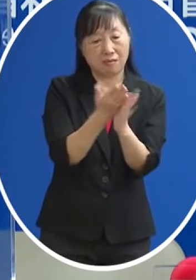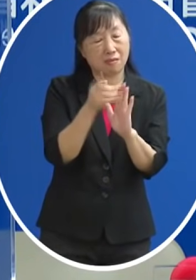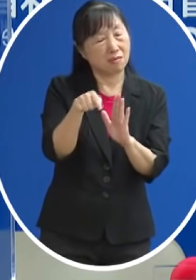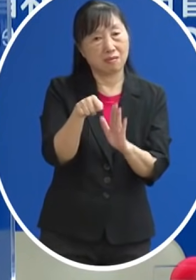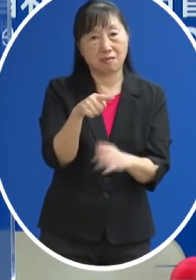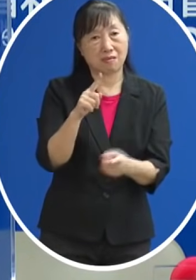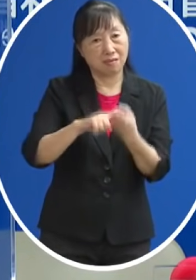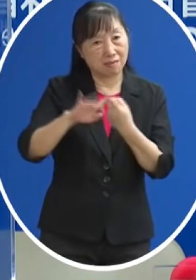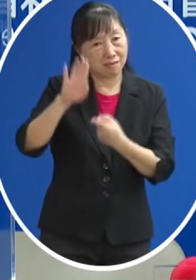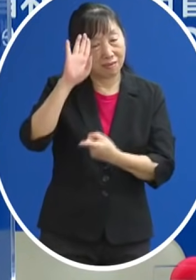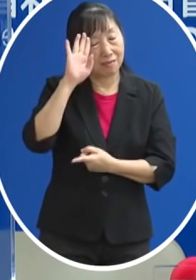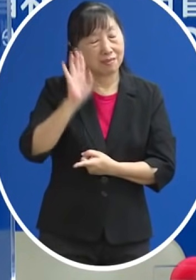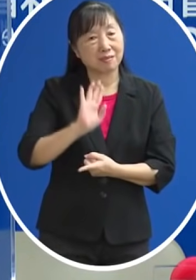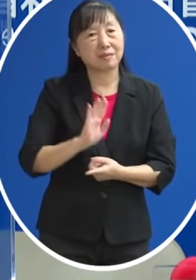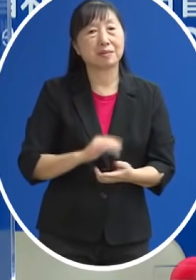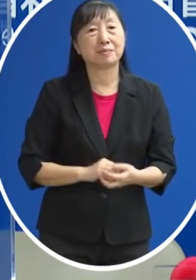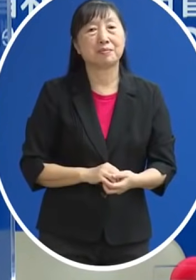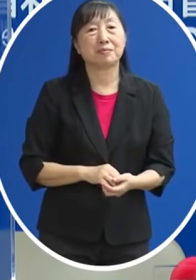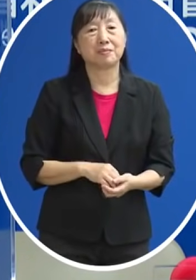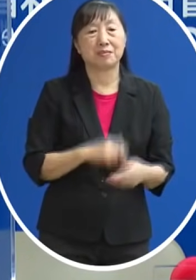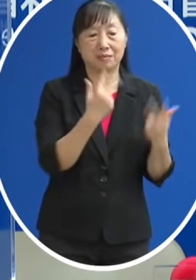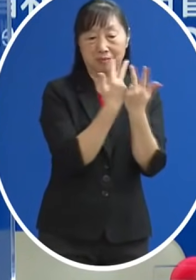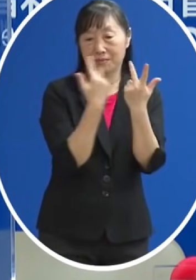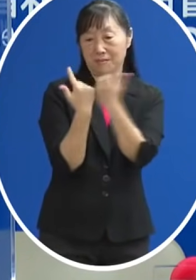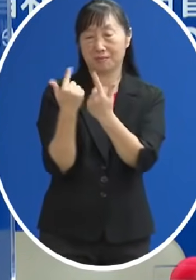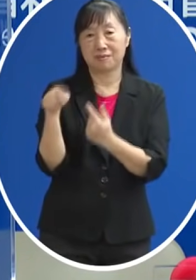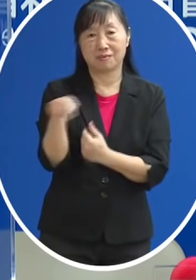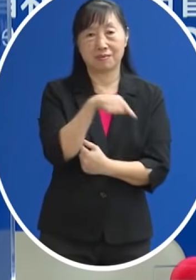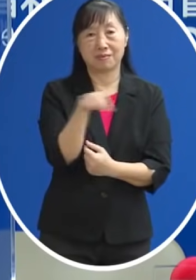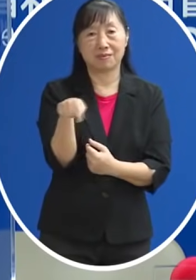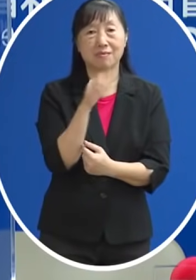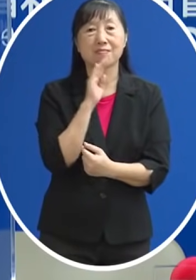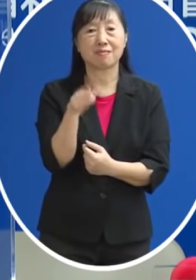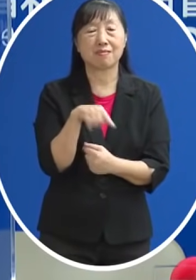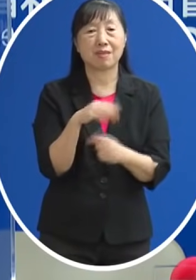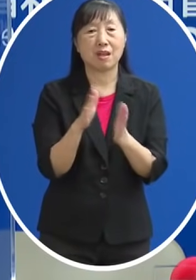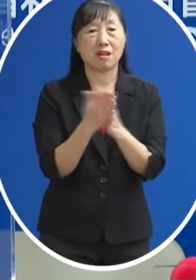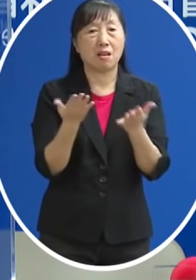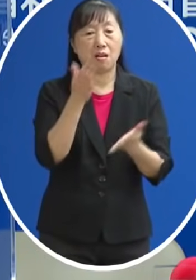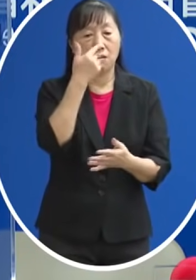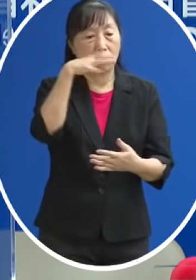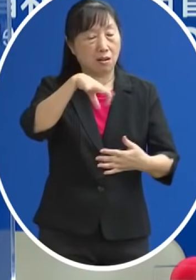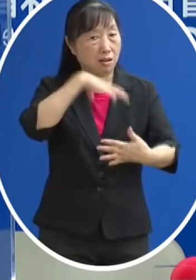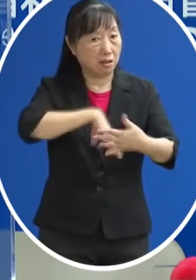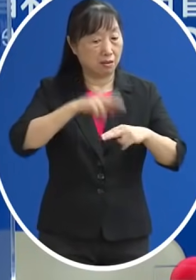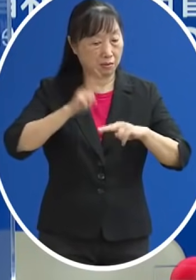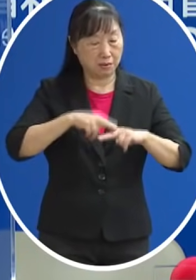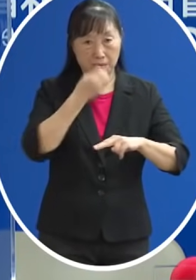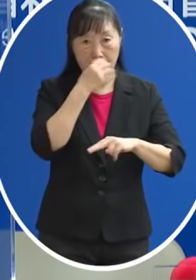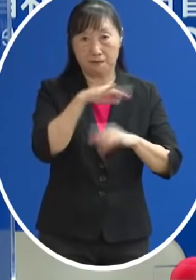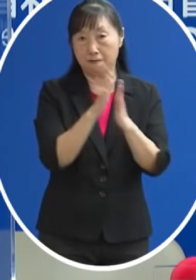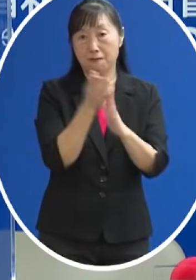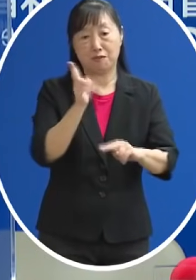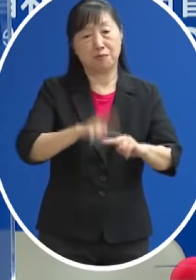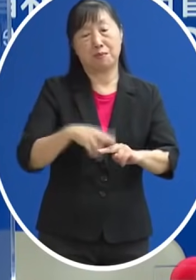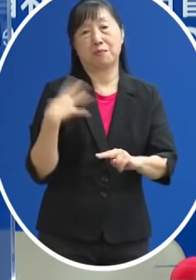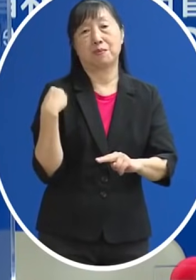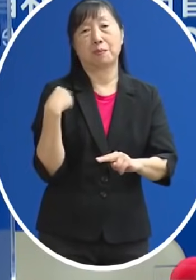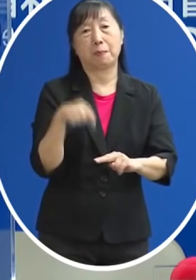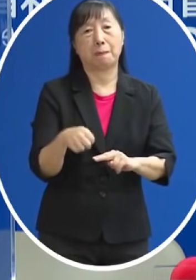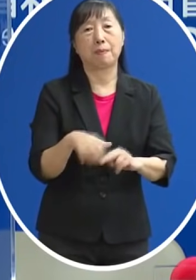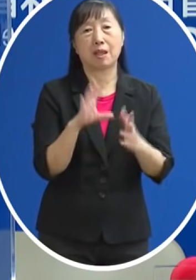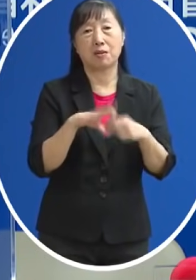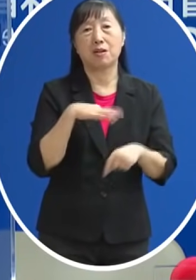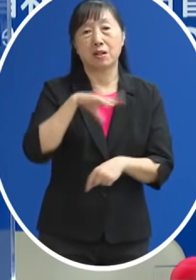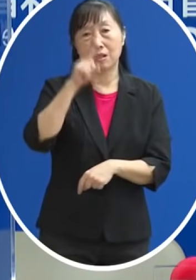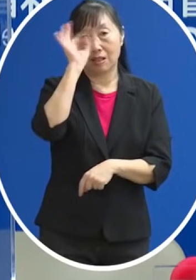业真的很抱歉，现在好双北现在的饮食内容都还没有开始嘛，好，那可能还要看双北